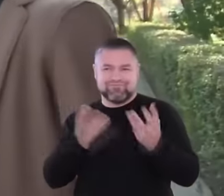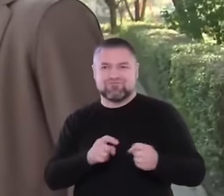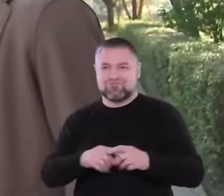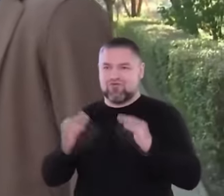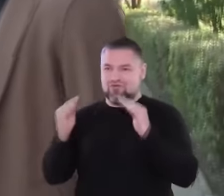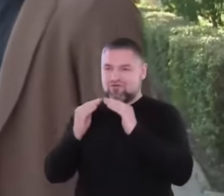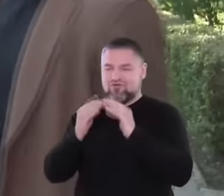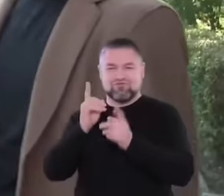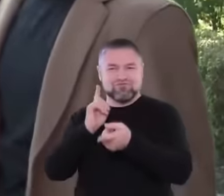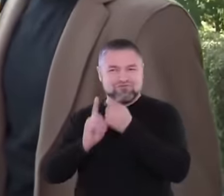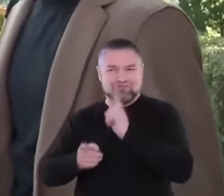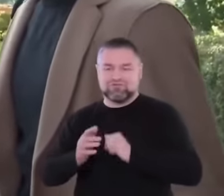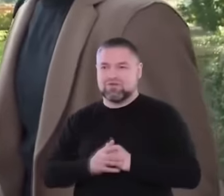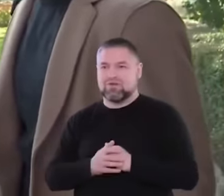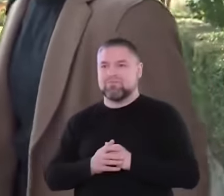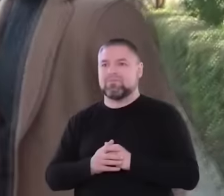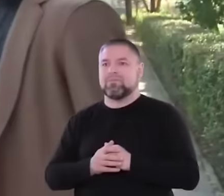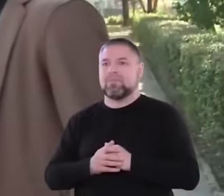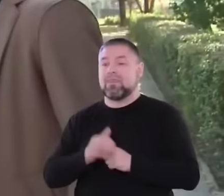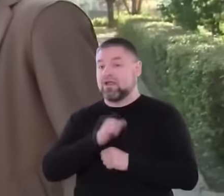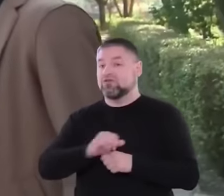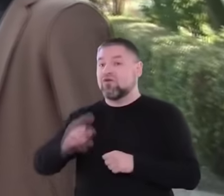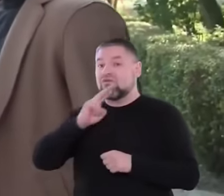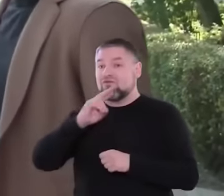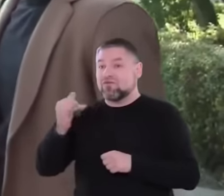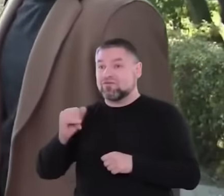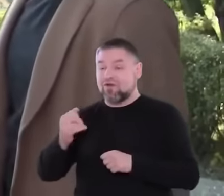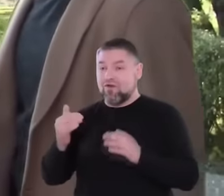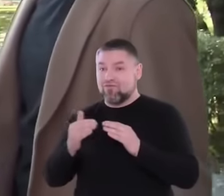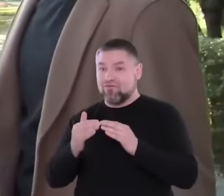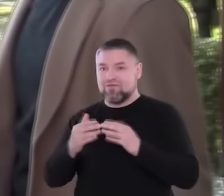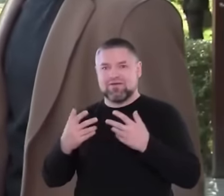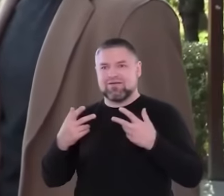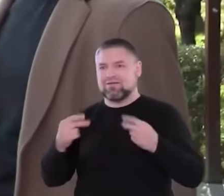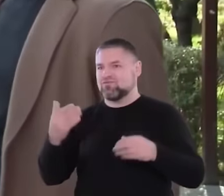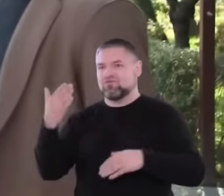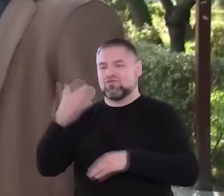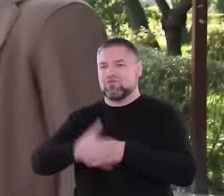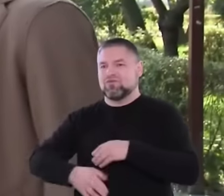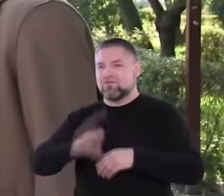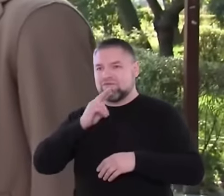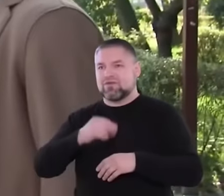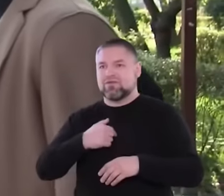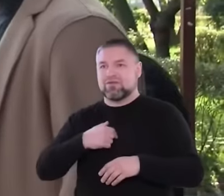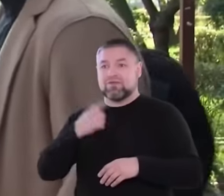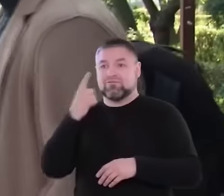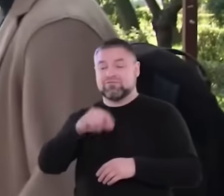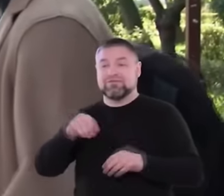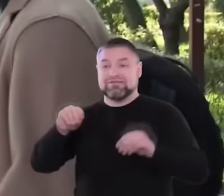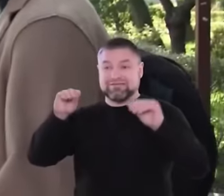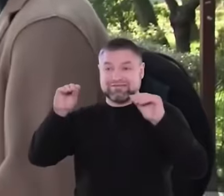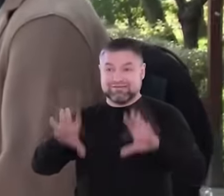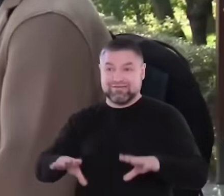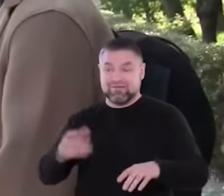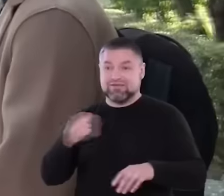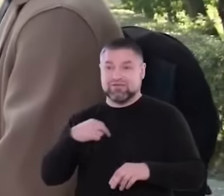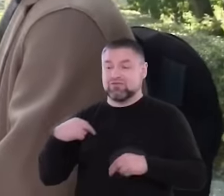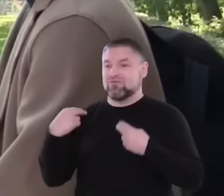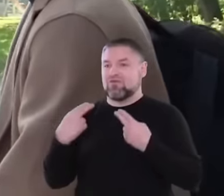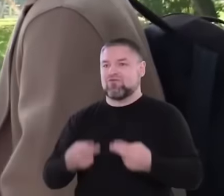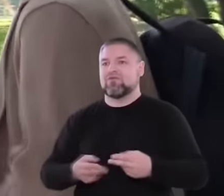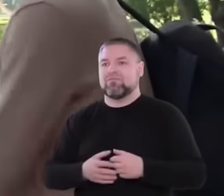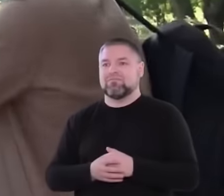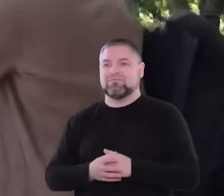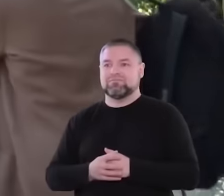szybko. Dobra, a mamo, a jest jeszcze woda w domu? Nie, nie ma, skończyła się. Dobra, to ja polecę do sklepu i zaraz wracam. No